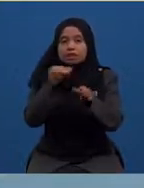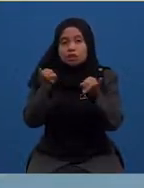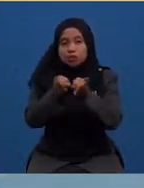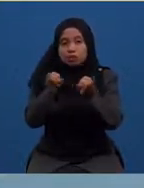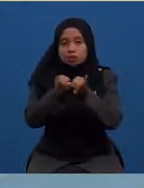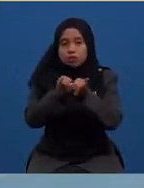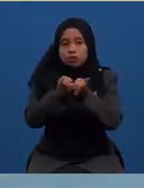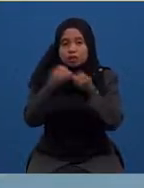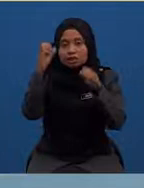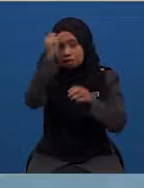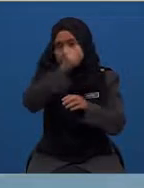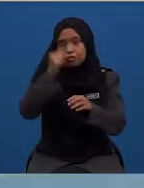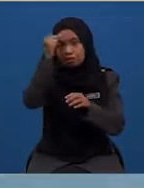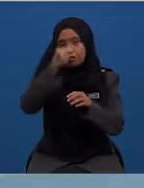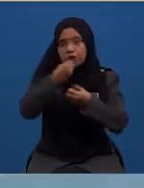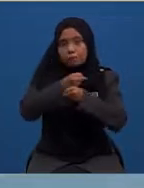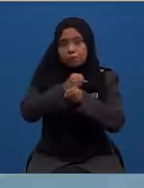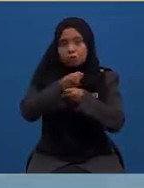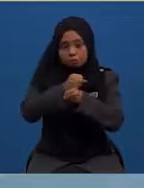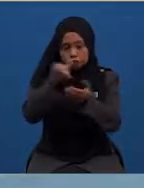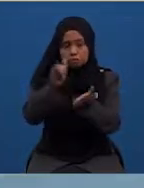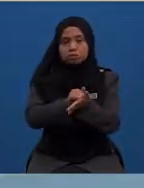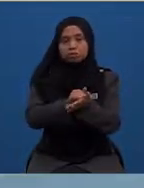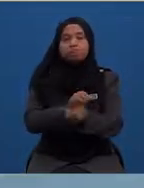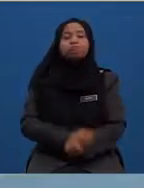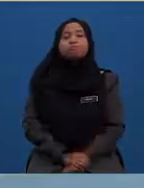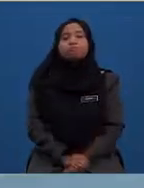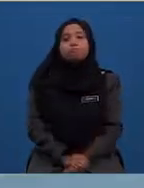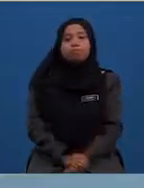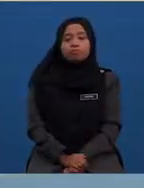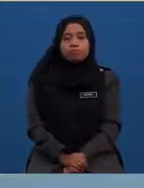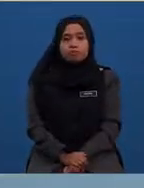huraian ciri-cirinya bagi bentuk-bentuk tersebut.